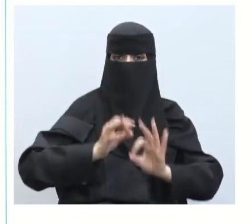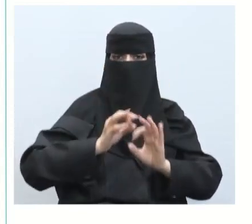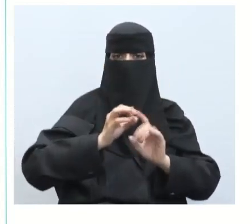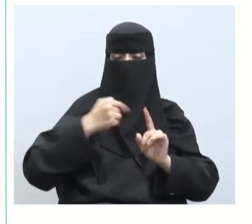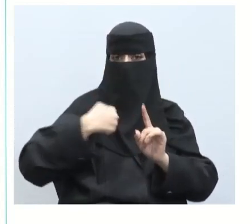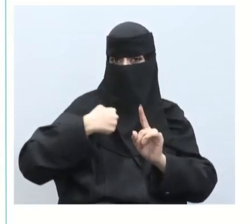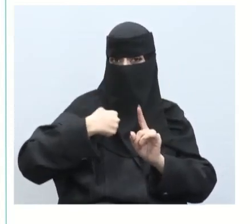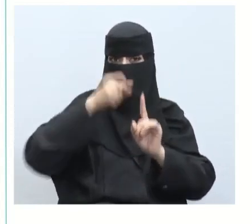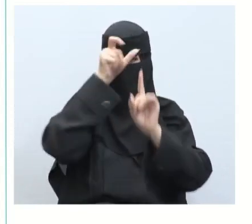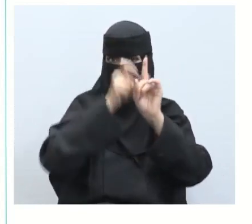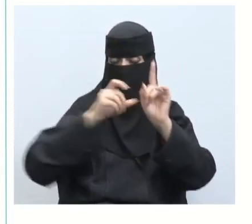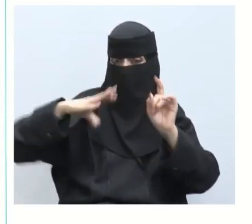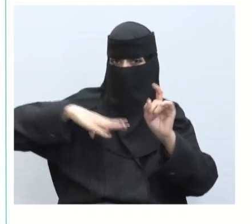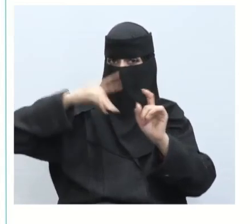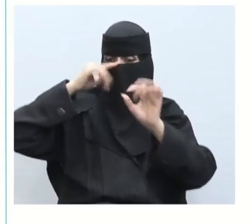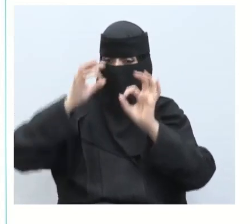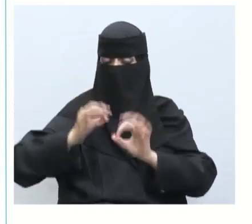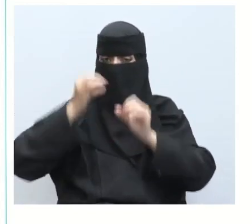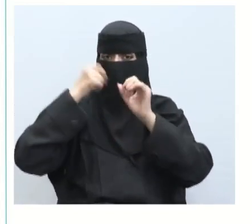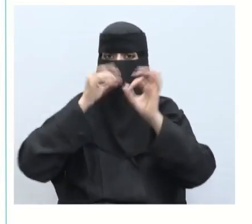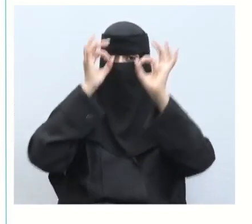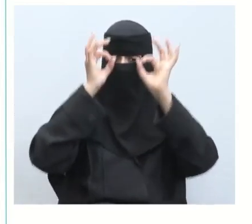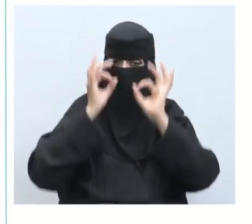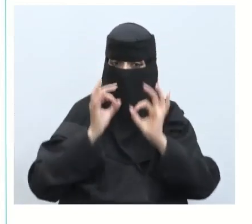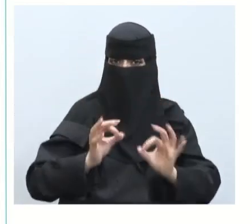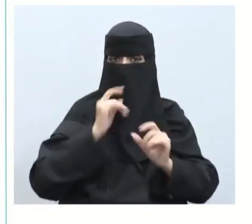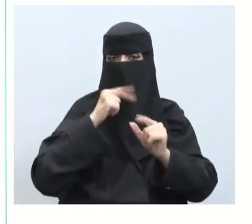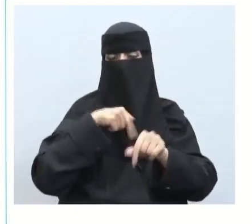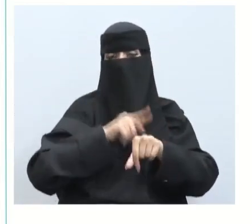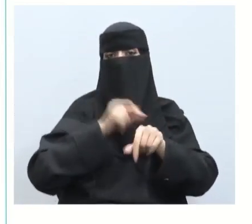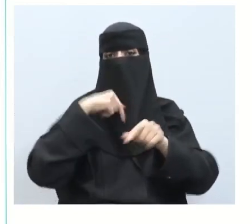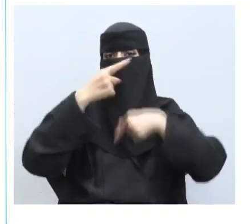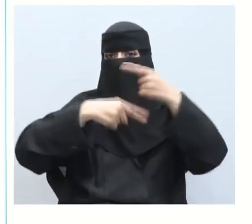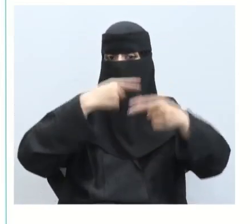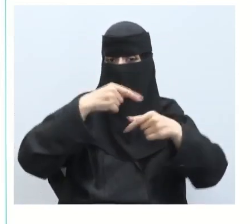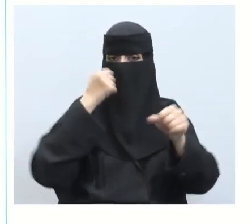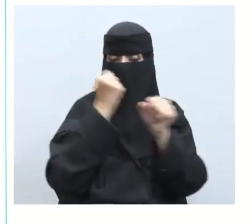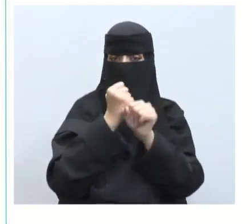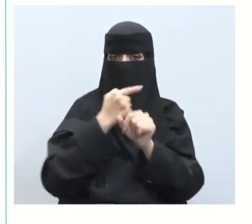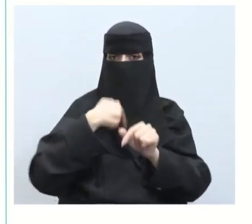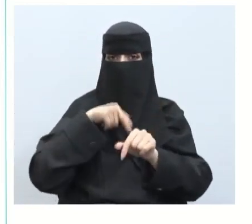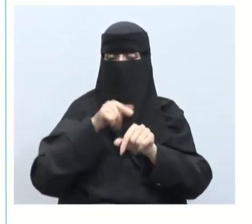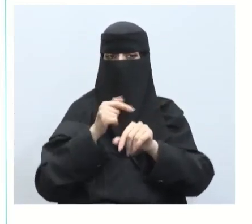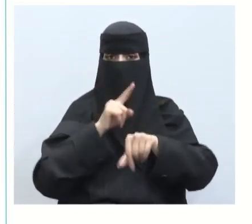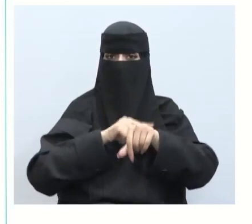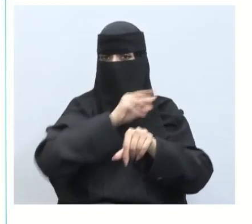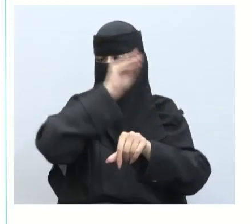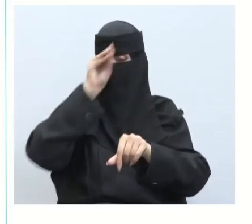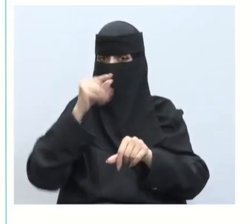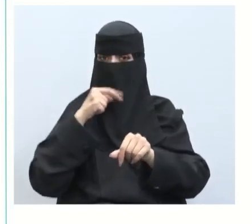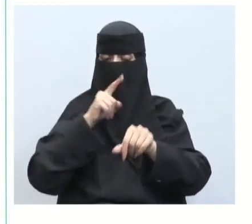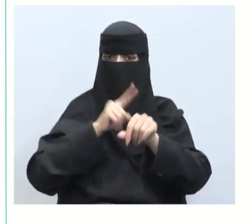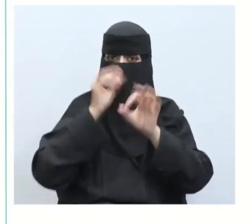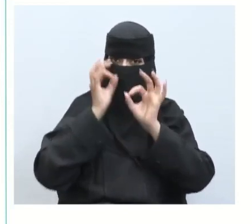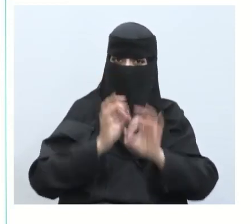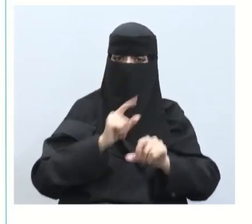مدير يظهر التزامه باستمرار نجاح المنظمه يمارس الدور الذي تم اسناده له يلتزم